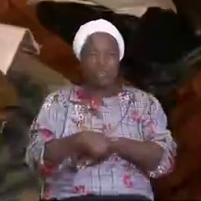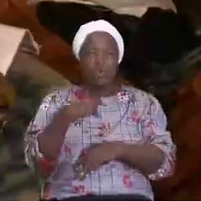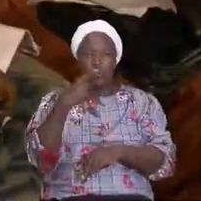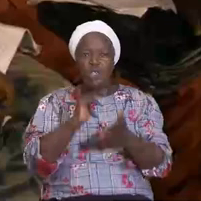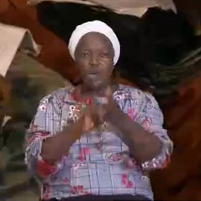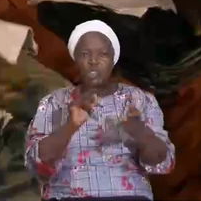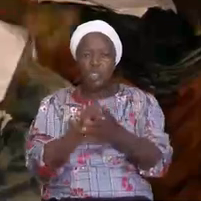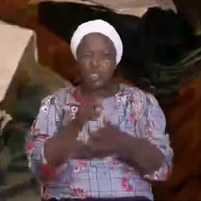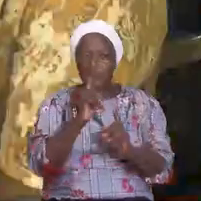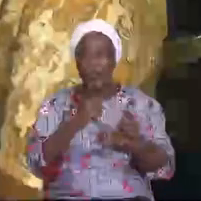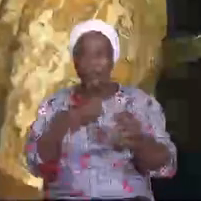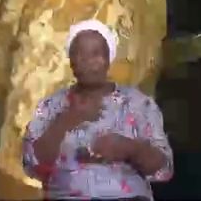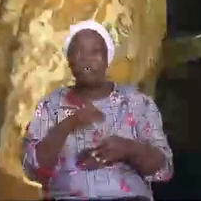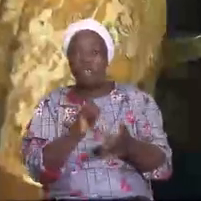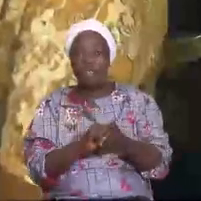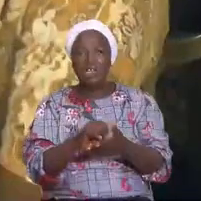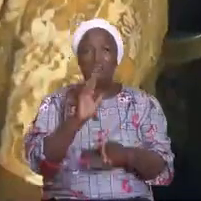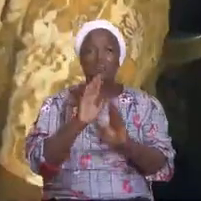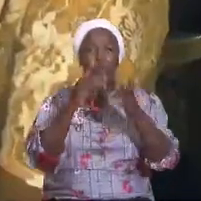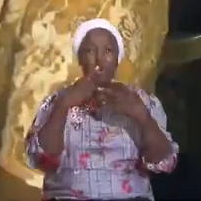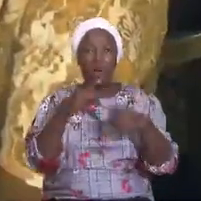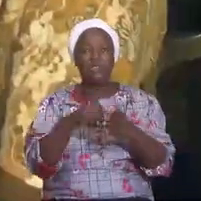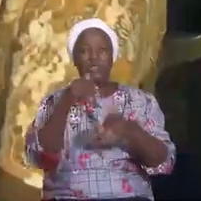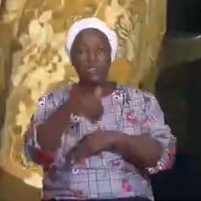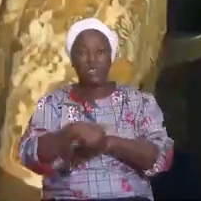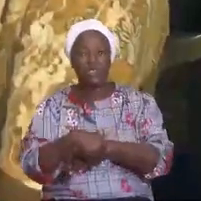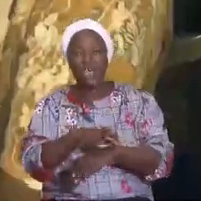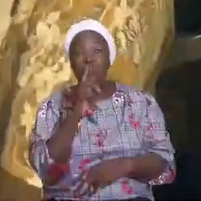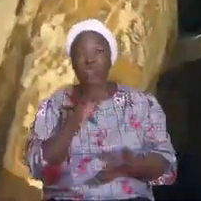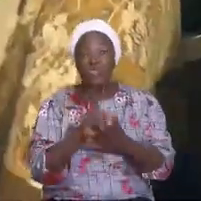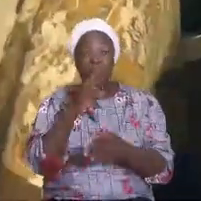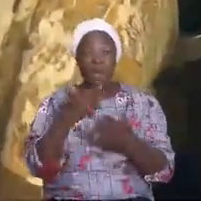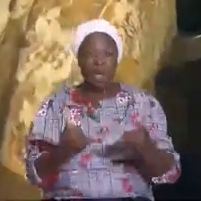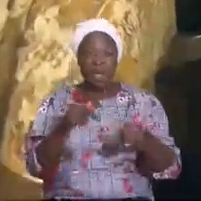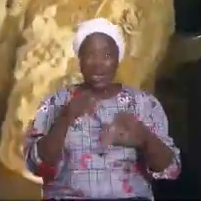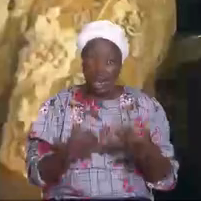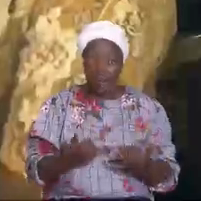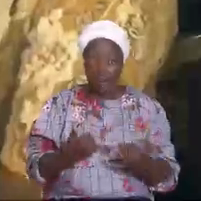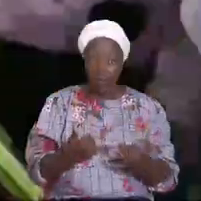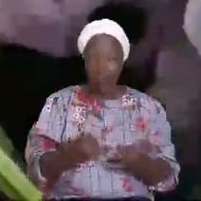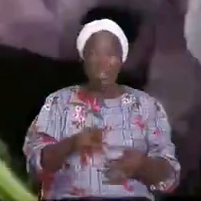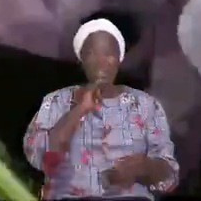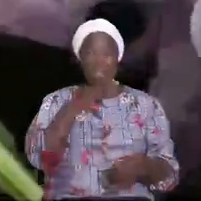Où es-tu? L'accomplissement viendra. Où est la personne dont je parle là-bas? J'ai dit, l'accomplissement viendra.